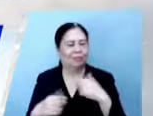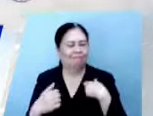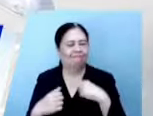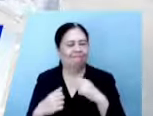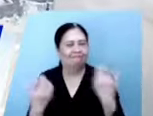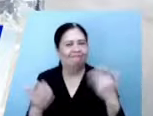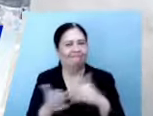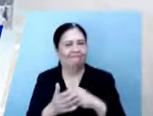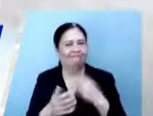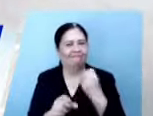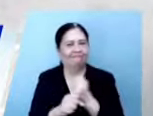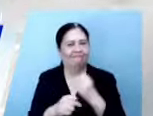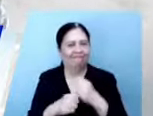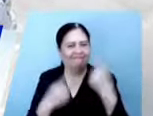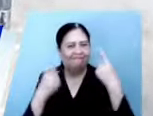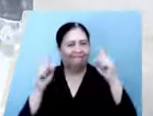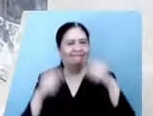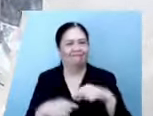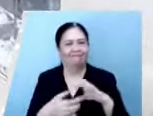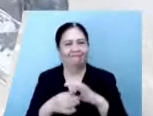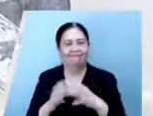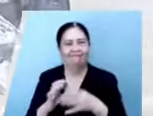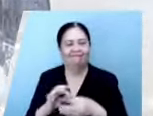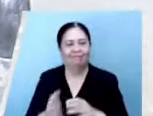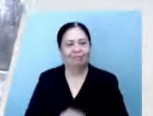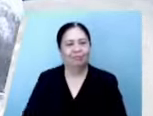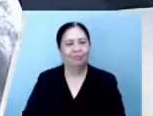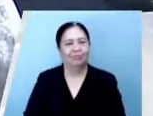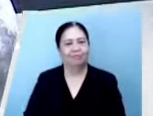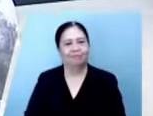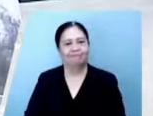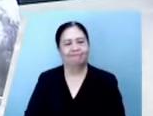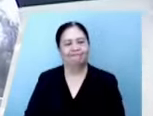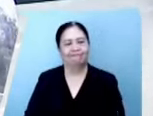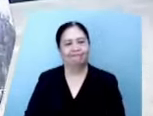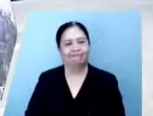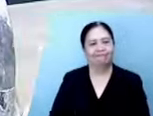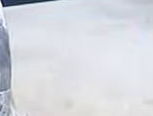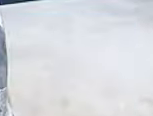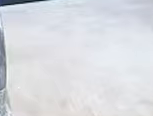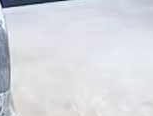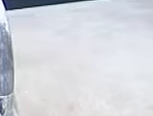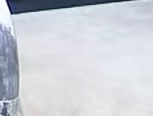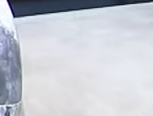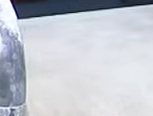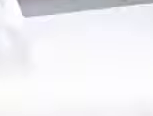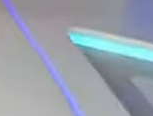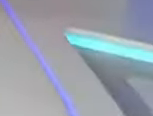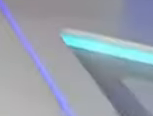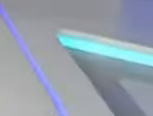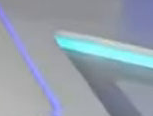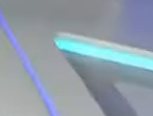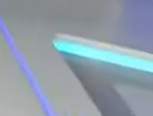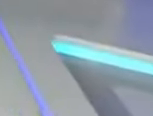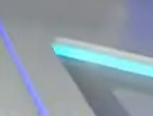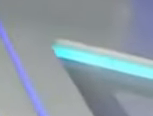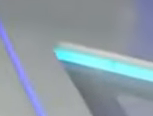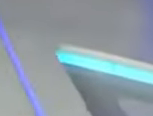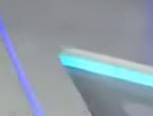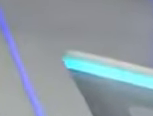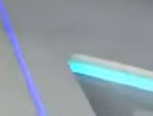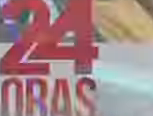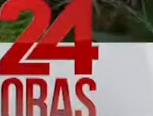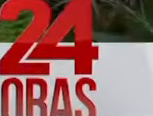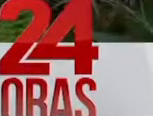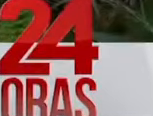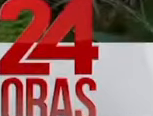sa GMA Integrated News, JP Soriano, nakatuto 24 oras. Huwag